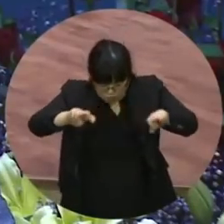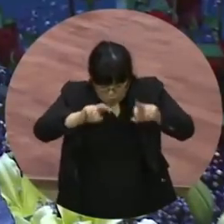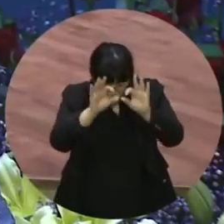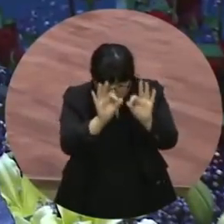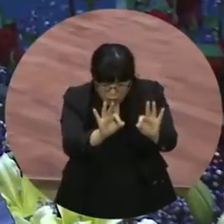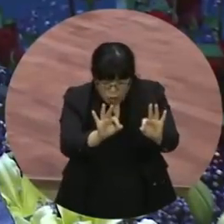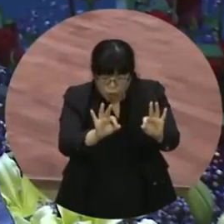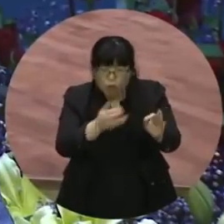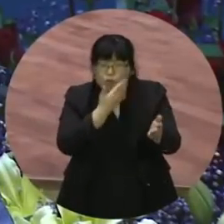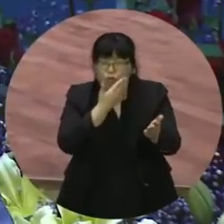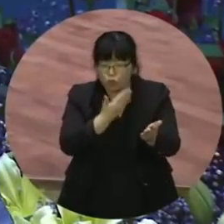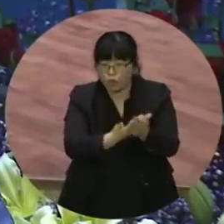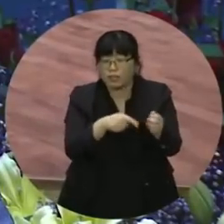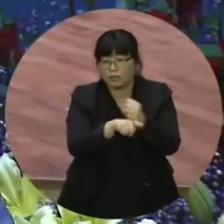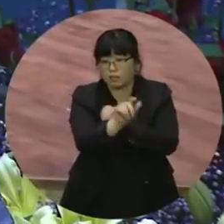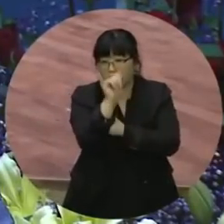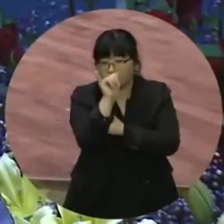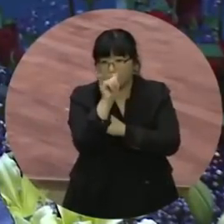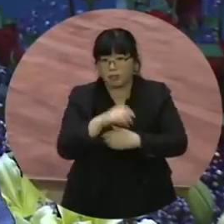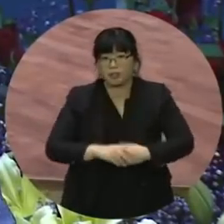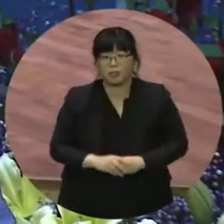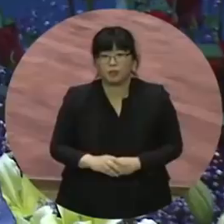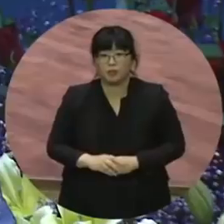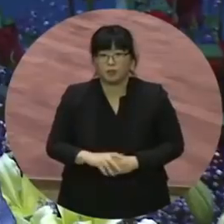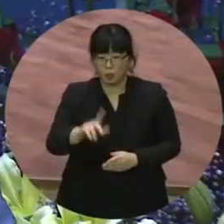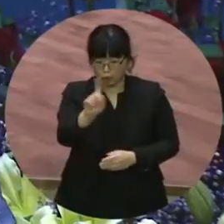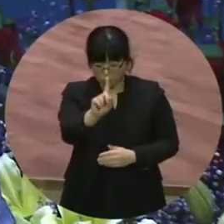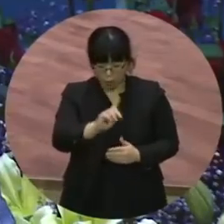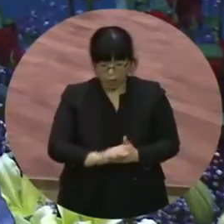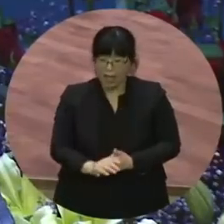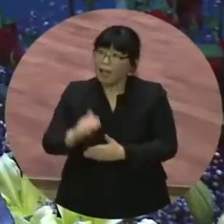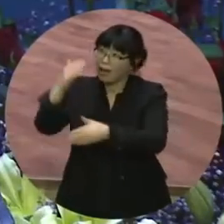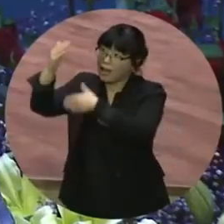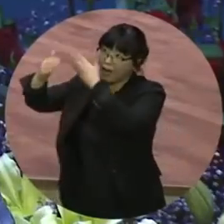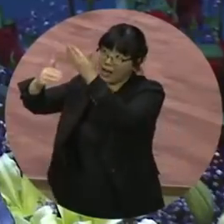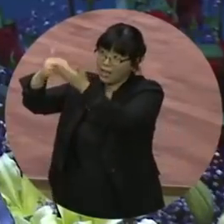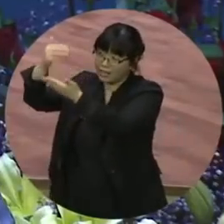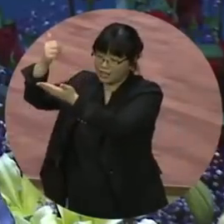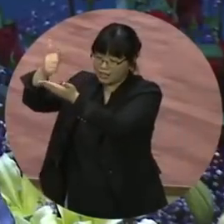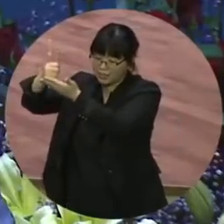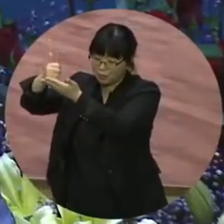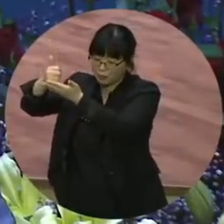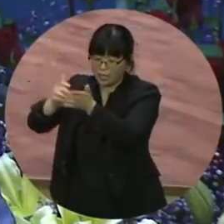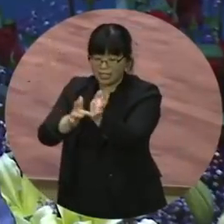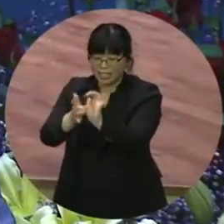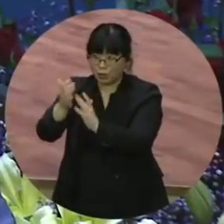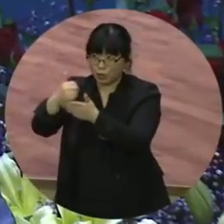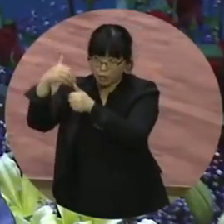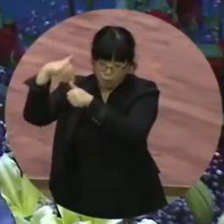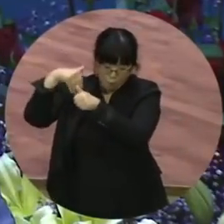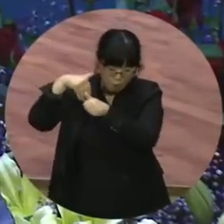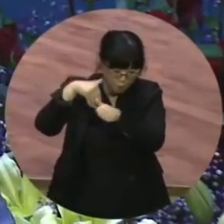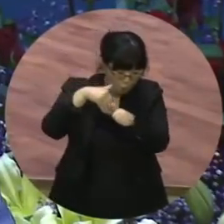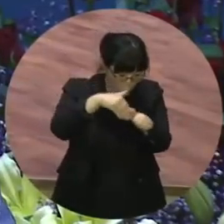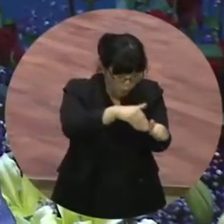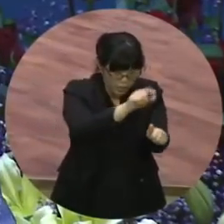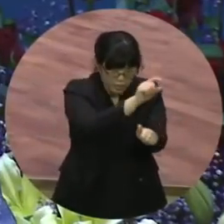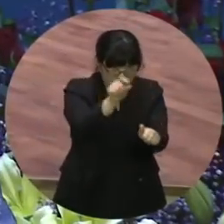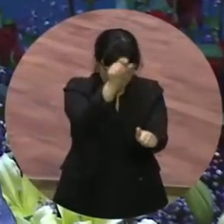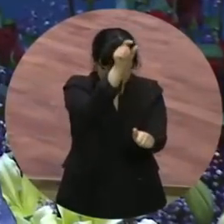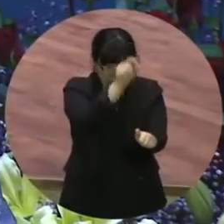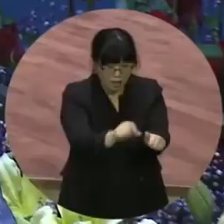바친 이거는요, 바로 하나님이 예수 그리스도를 위해서 우리를 갈보리 십자가 못 박는 거 똑같은 거, 이 사건이에요. 그